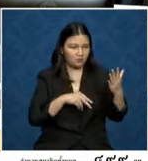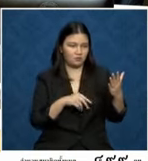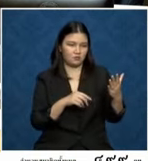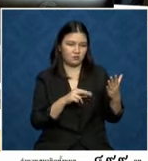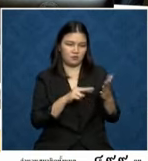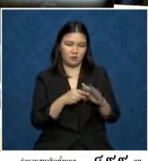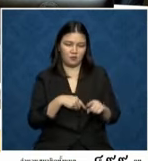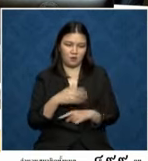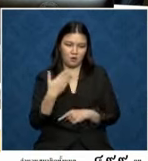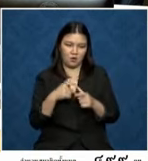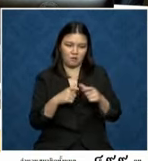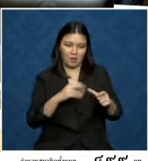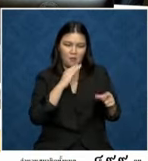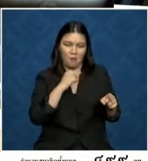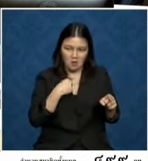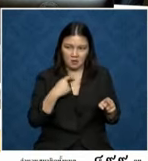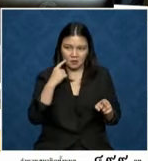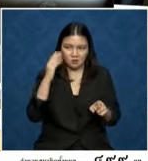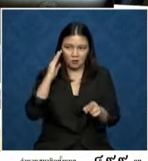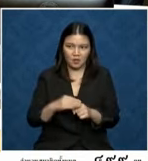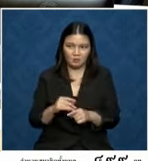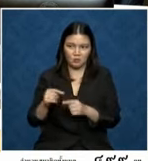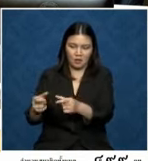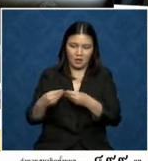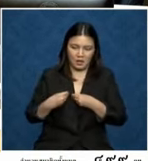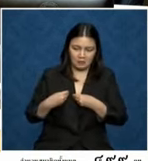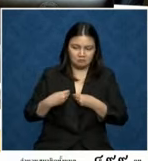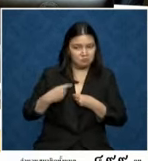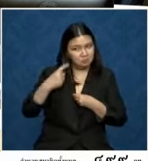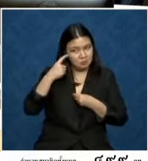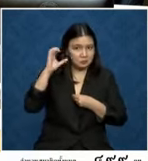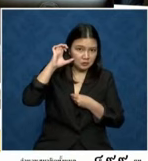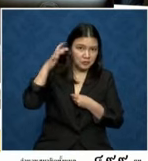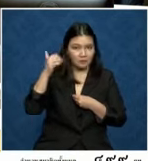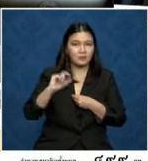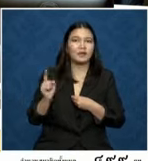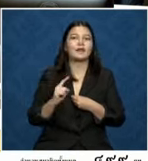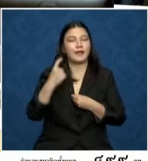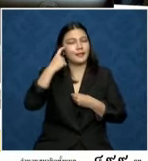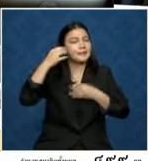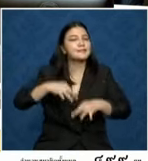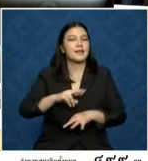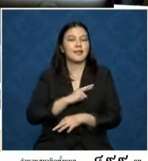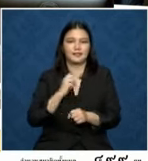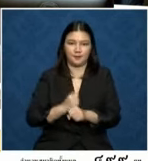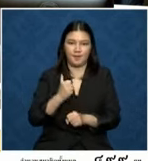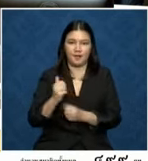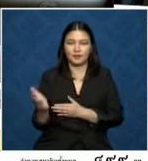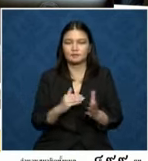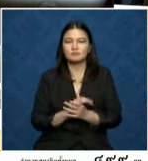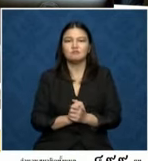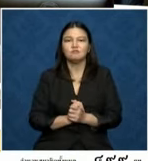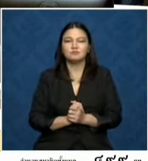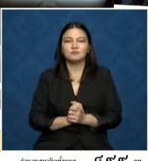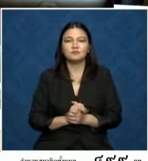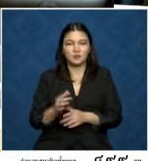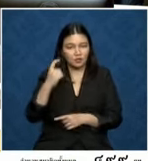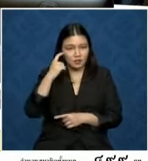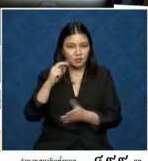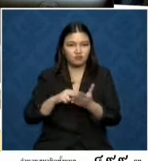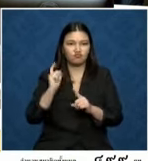นนั้นหรือไม่นอกจากนี้หากมีมติเห็นควรให้มีการยกเลิกมาตรการทางอาญาก็ควรที่จะมีการกำหนดมาตรการเพิ่มเติม